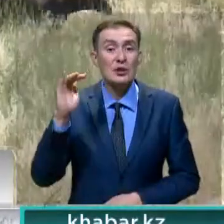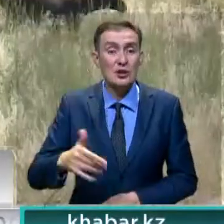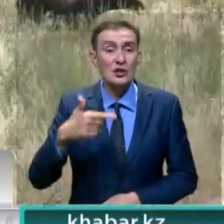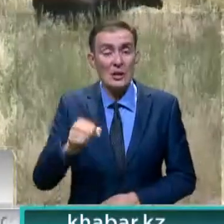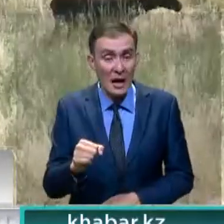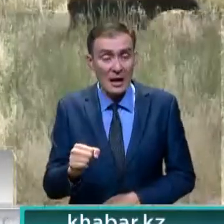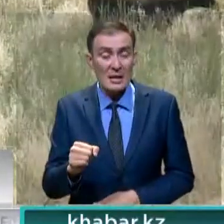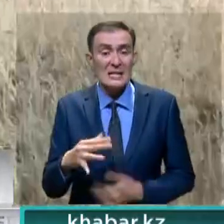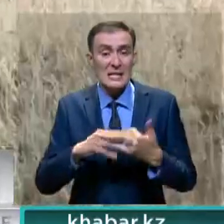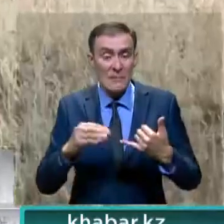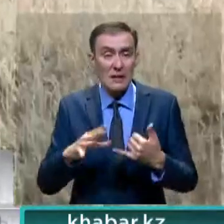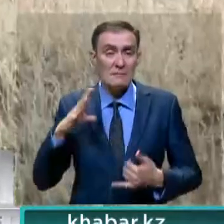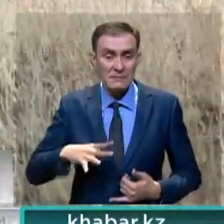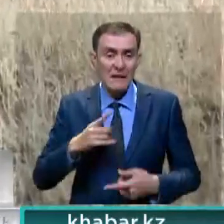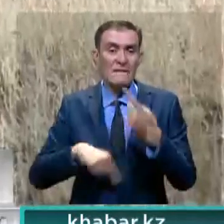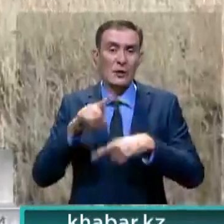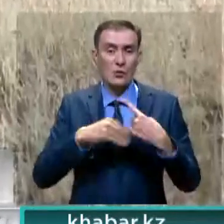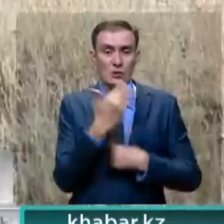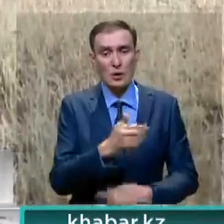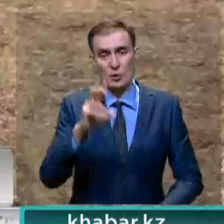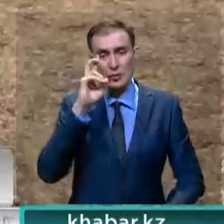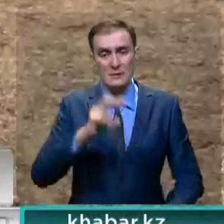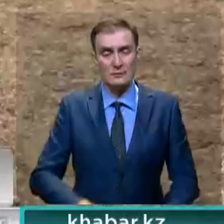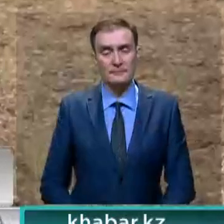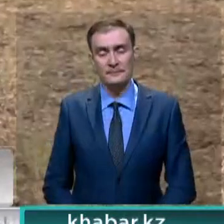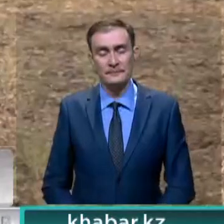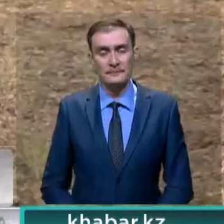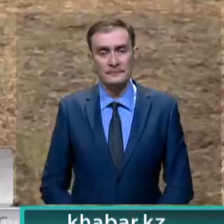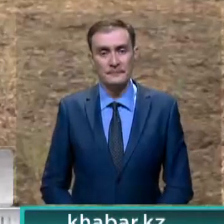гектаров сельхозземель решили вернуть государству.